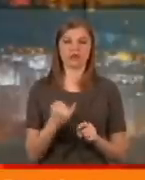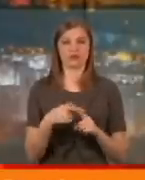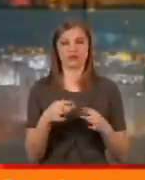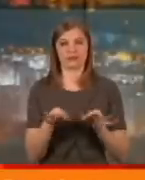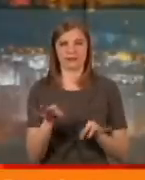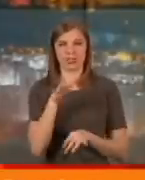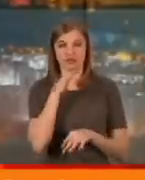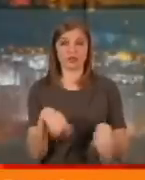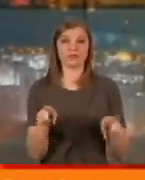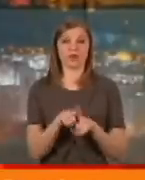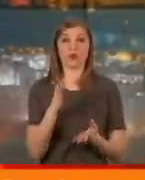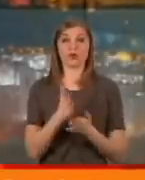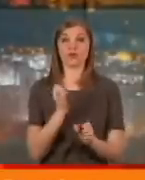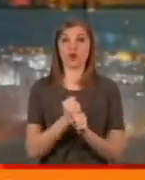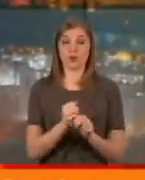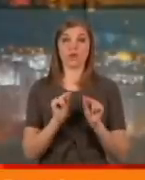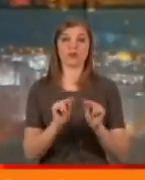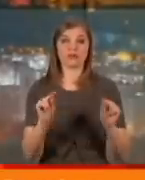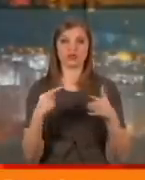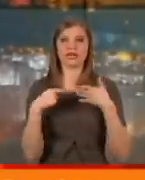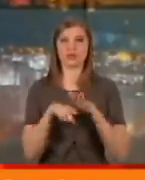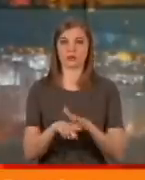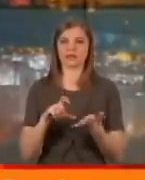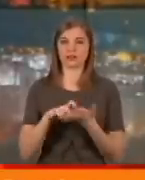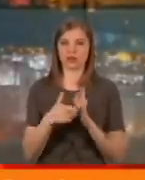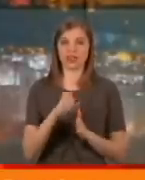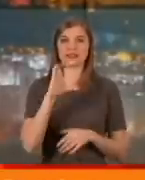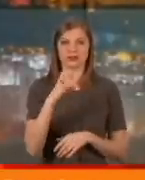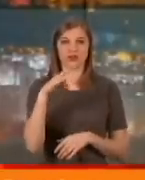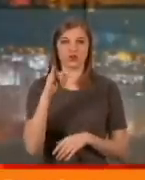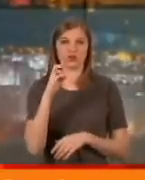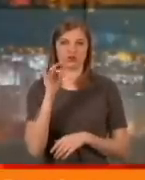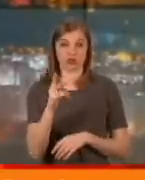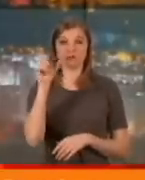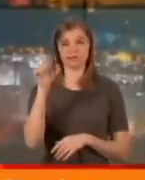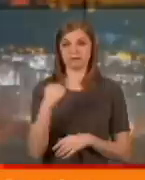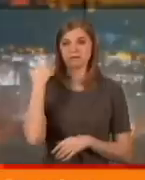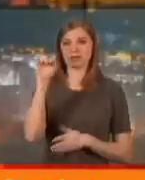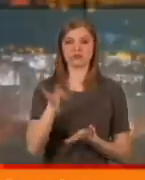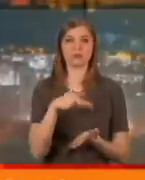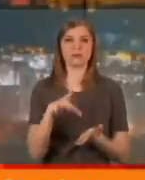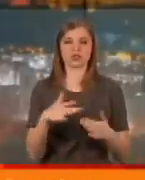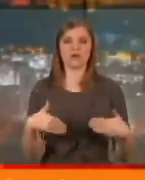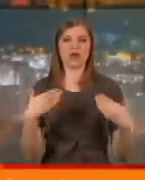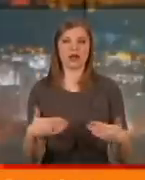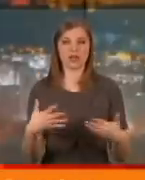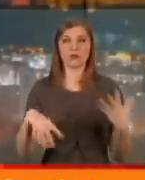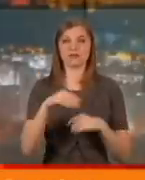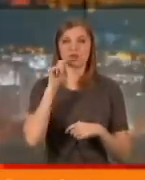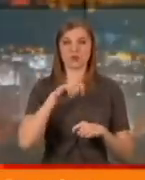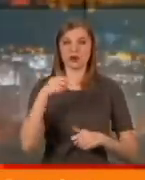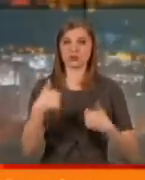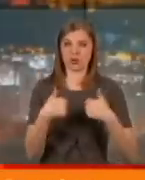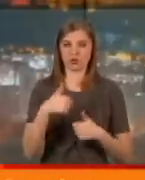й вільний час такою є робота вчительки інклюзивного класу Світлани Любчик вона переможниця міського етапу всеукраїнського